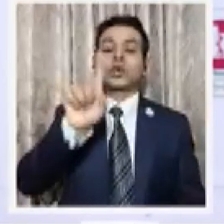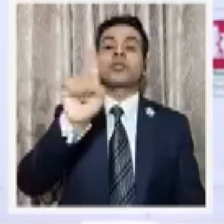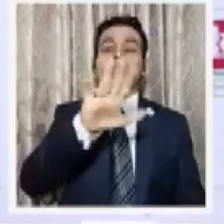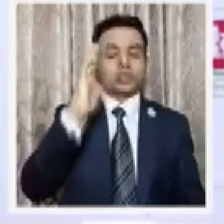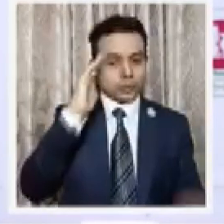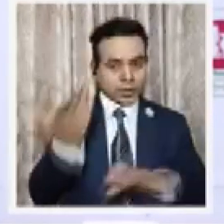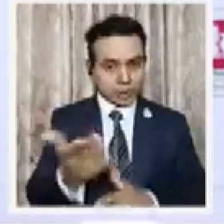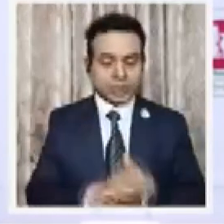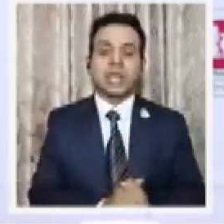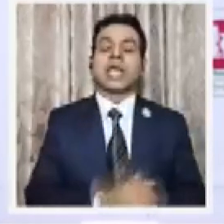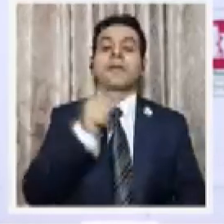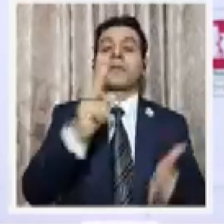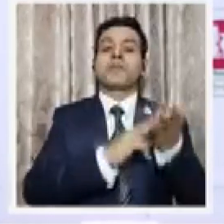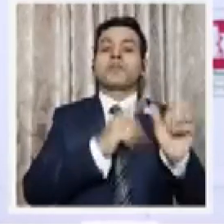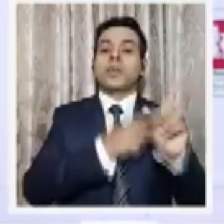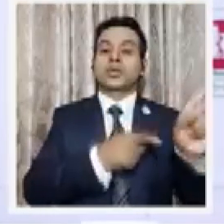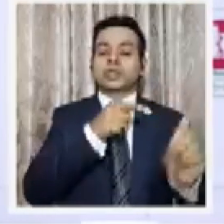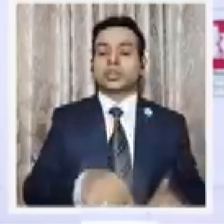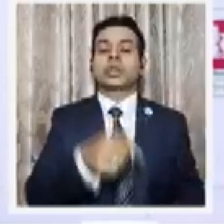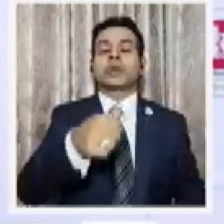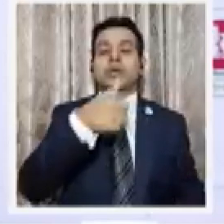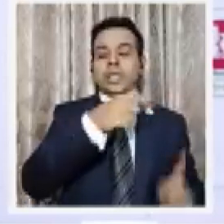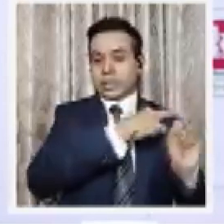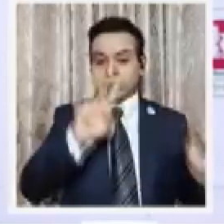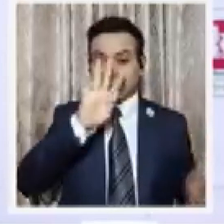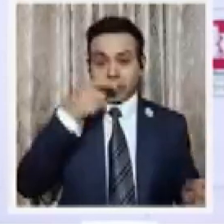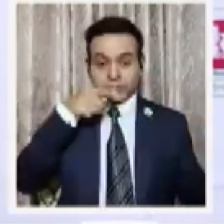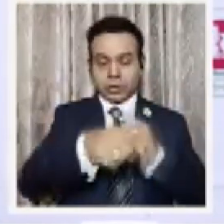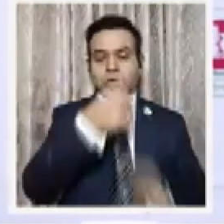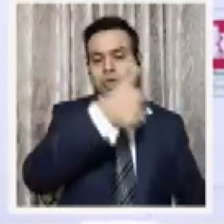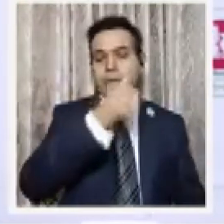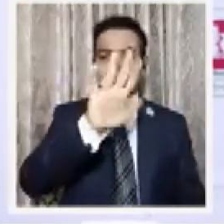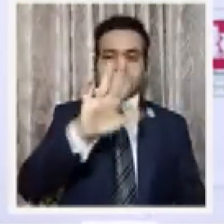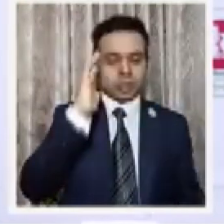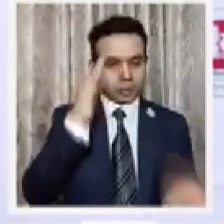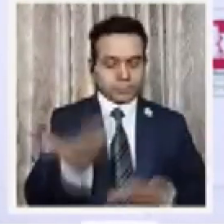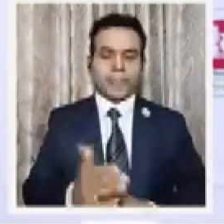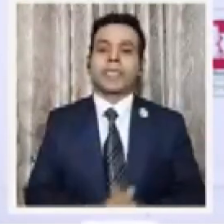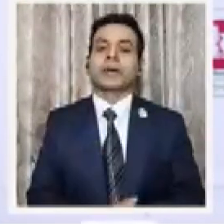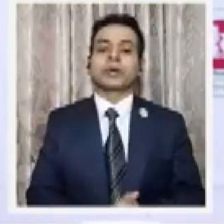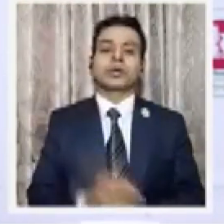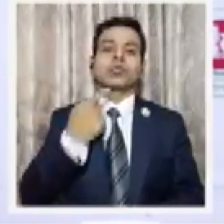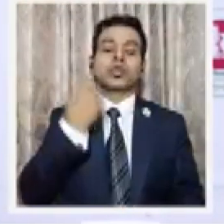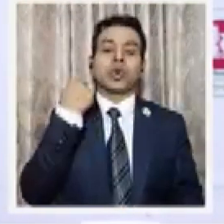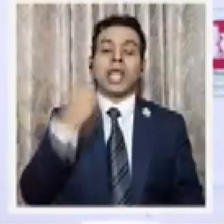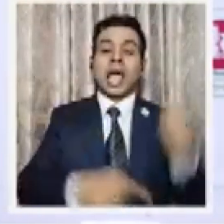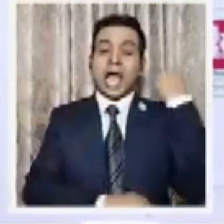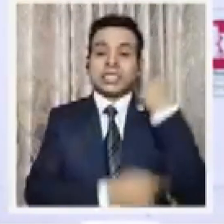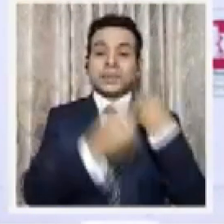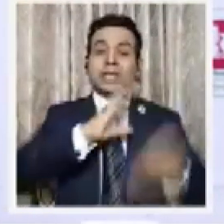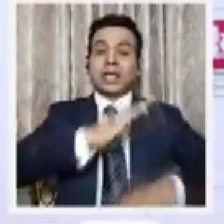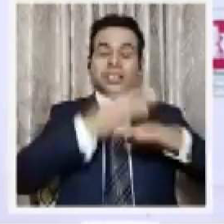3.92%, সিলেট 146 জন, 4.81%, রংপুর 115 জন, 3.79%,